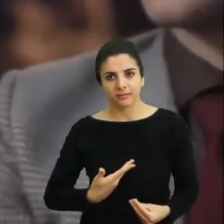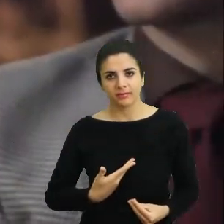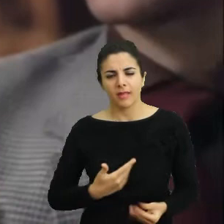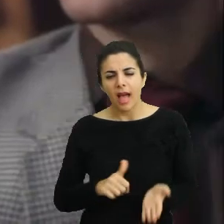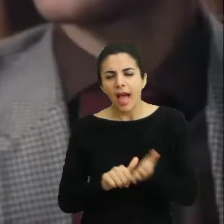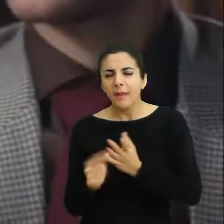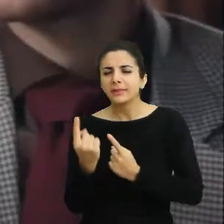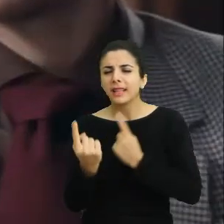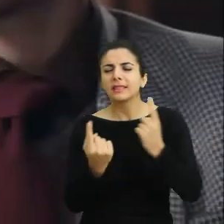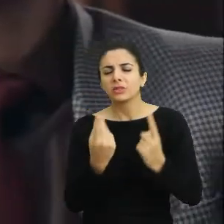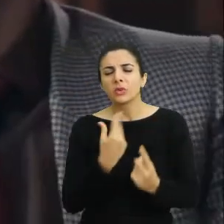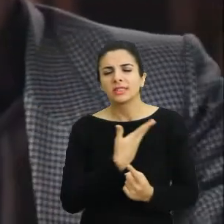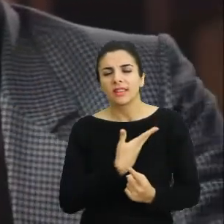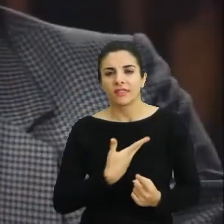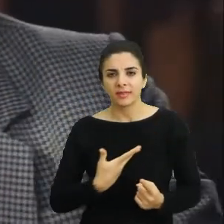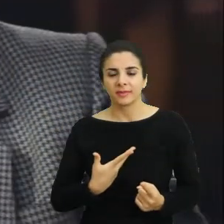Yeryüzüm biter.